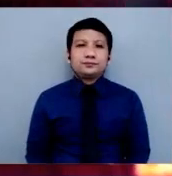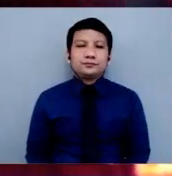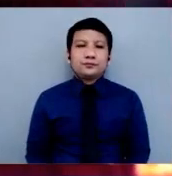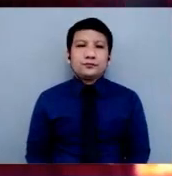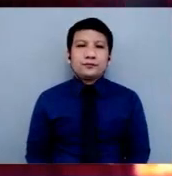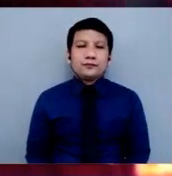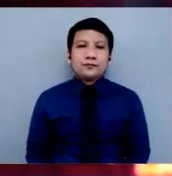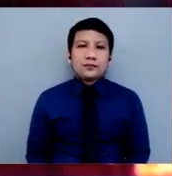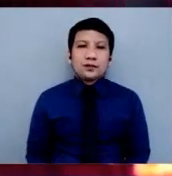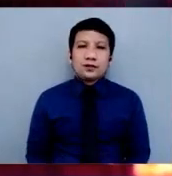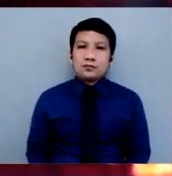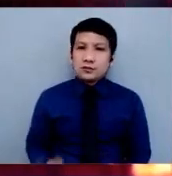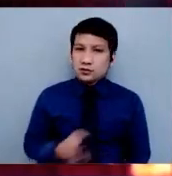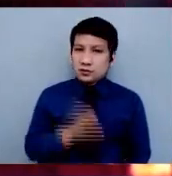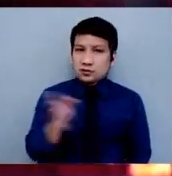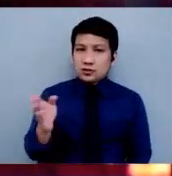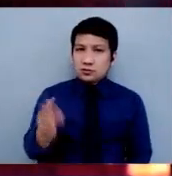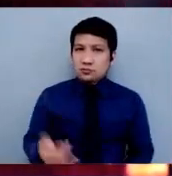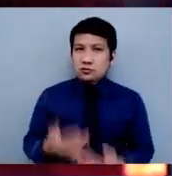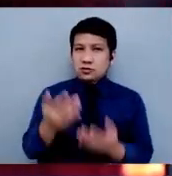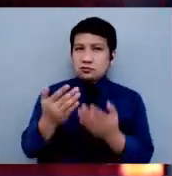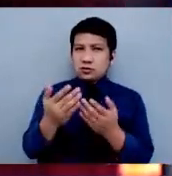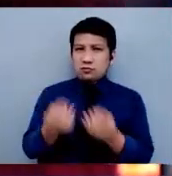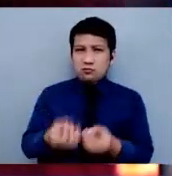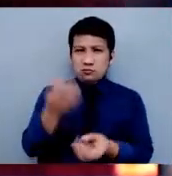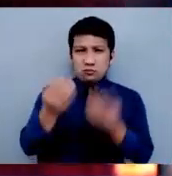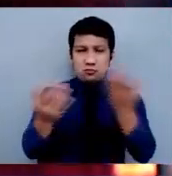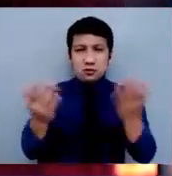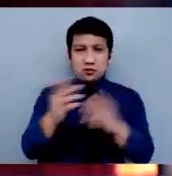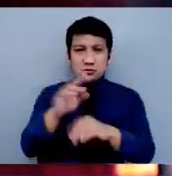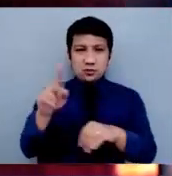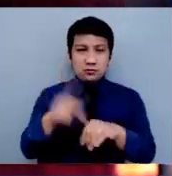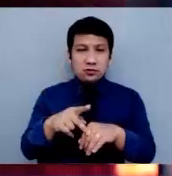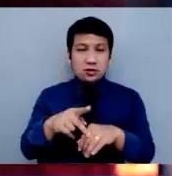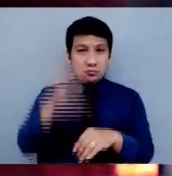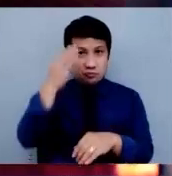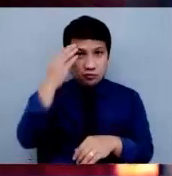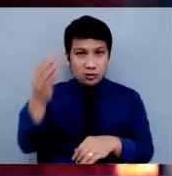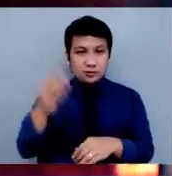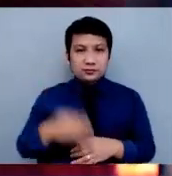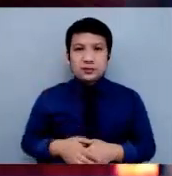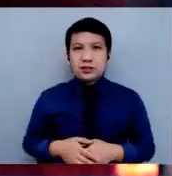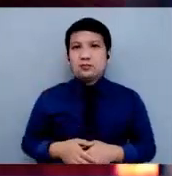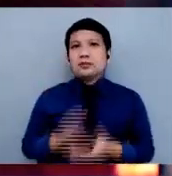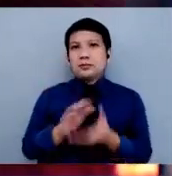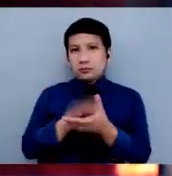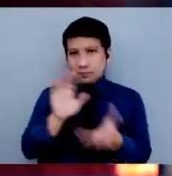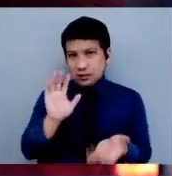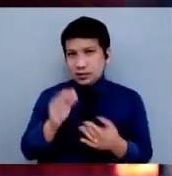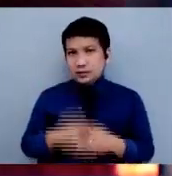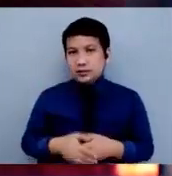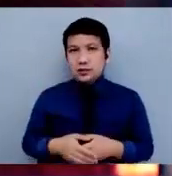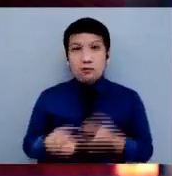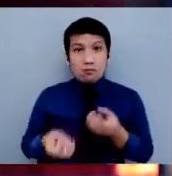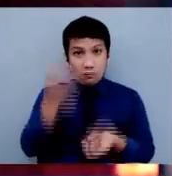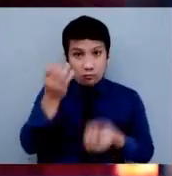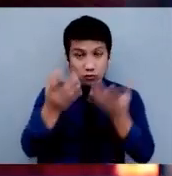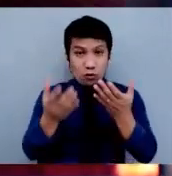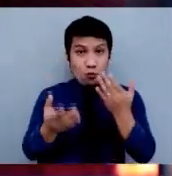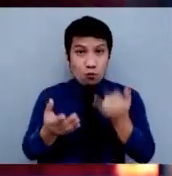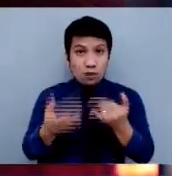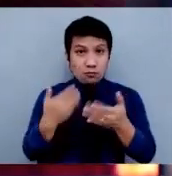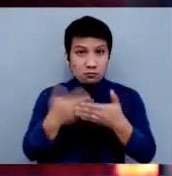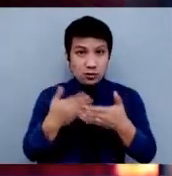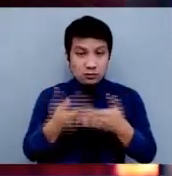naman tayo sa tinaguri ang fireworks capital of the Philippines, Bocaue, Bulacan. Mas nagmahal ang presyo ng paputok, mga kapatid, habang palapit